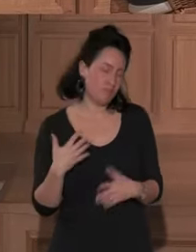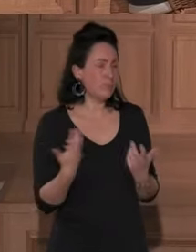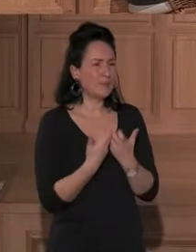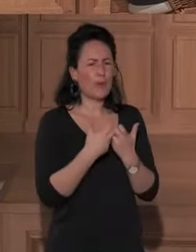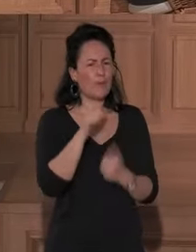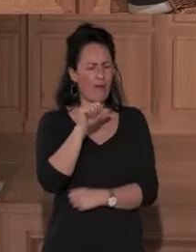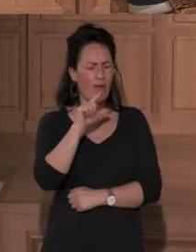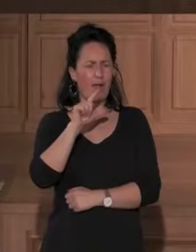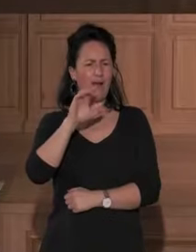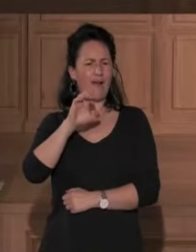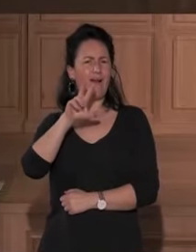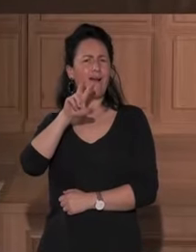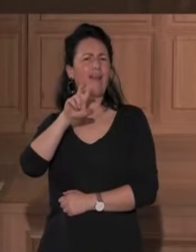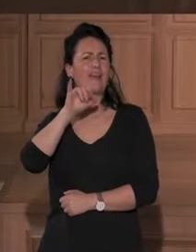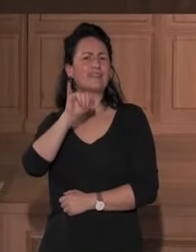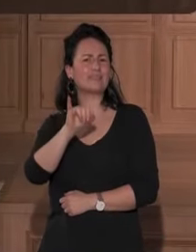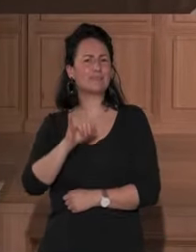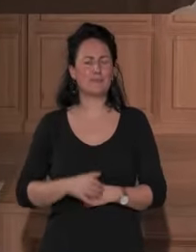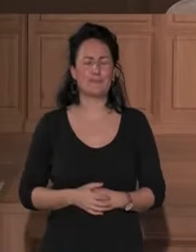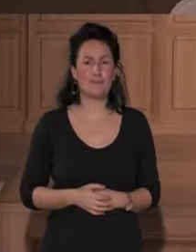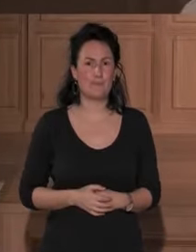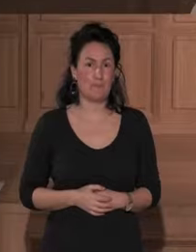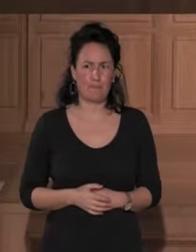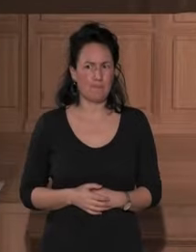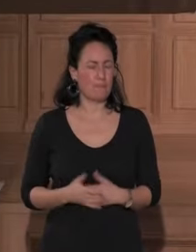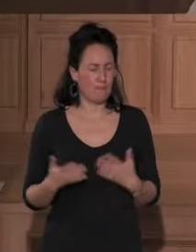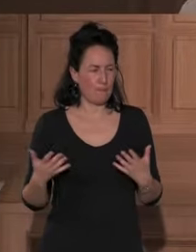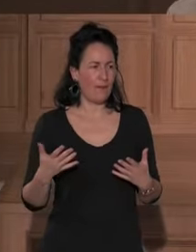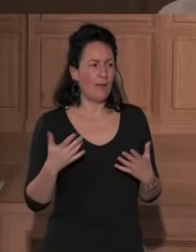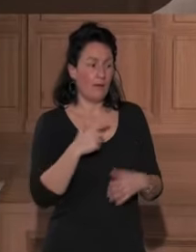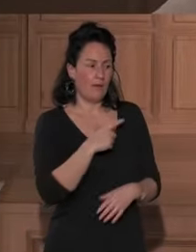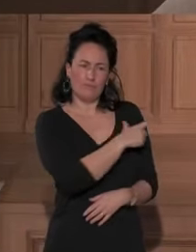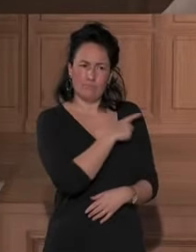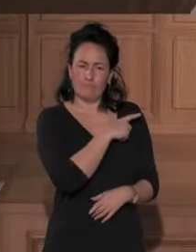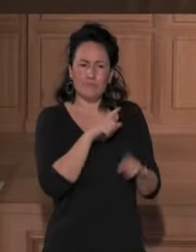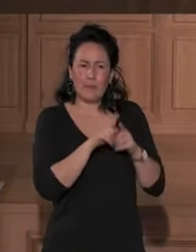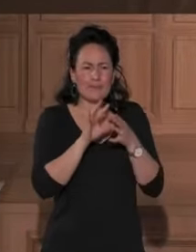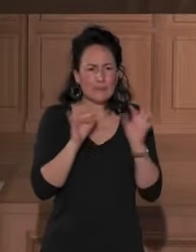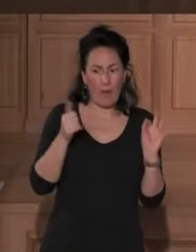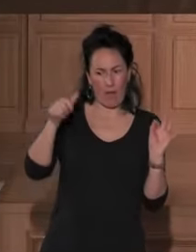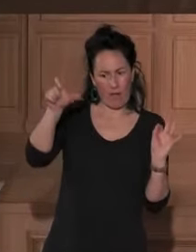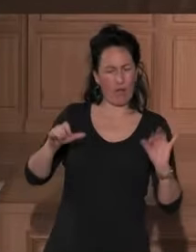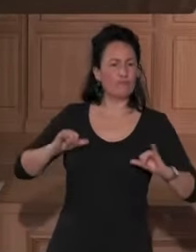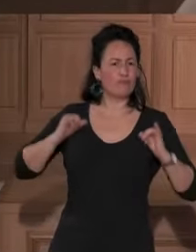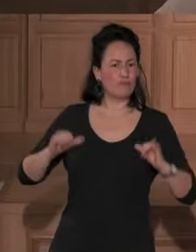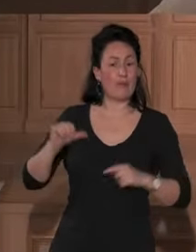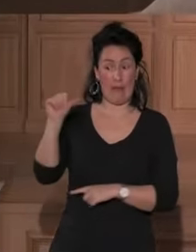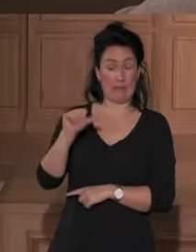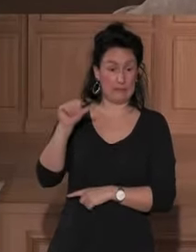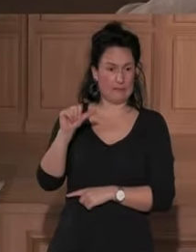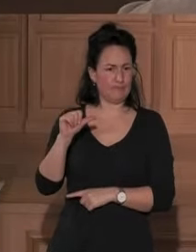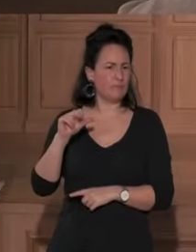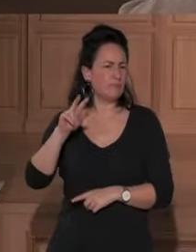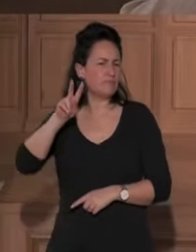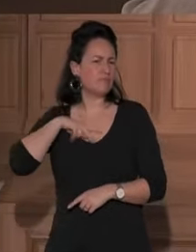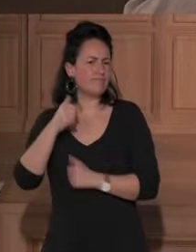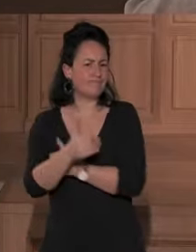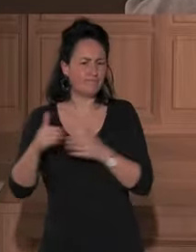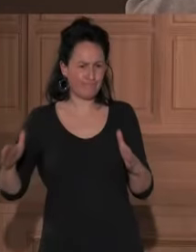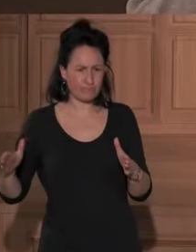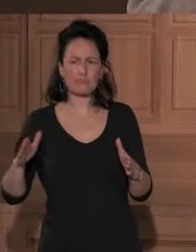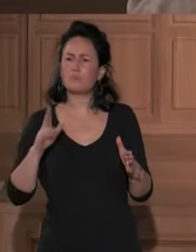par exemple. Ouais. Une histoire qu'on a en commun avec Stéphane, c'est qu'on a un jeune qui est Alexis, qui est d'ailleurs dans mon unité, qui est Charles Sébrien,